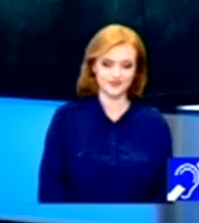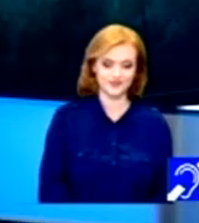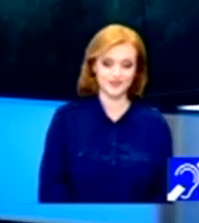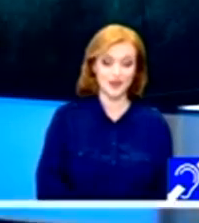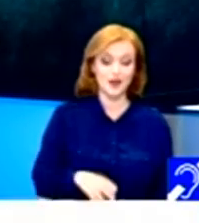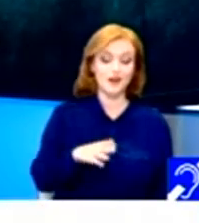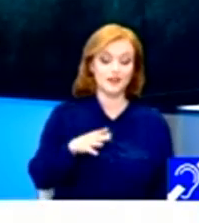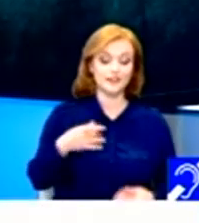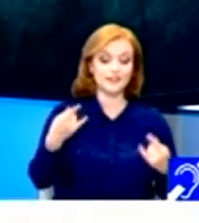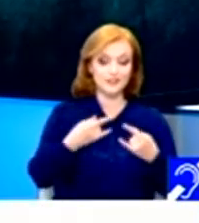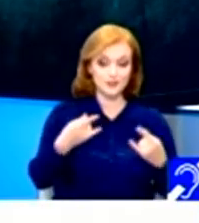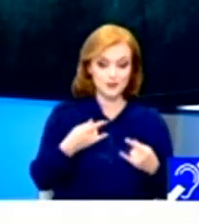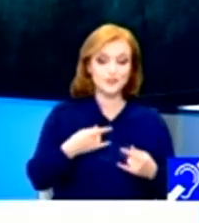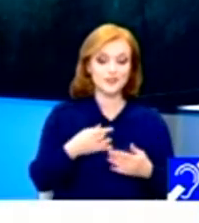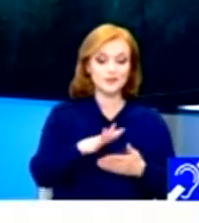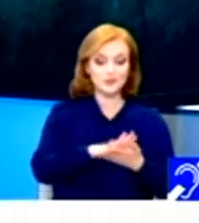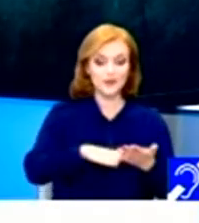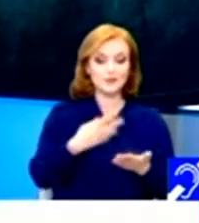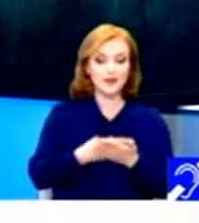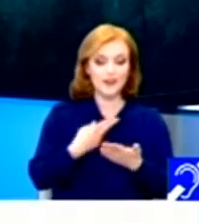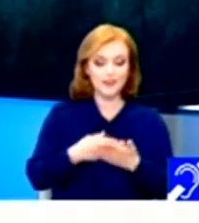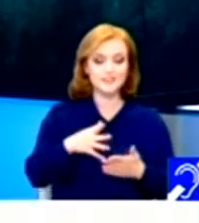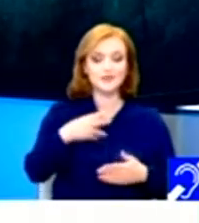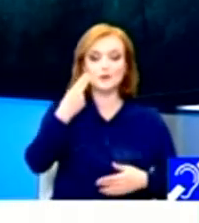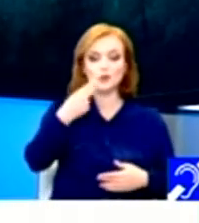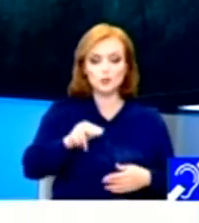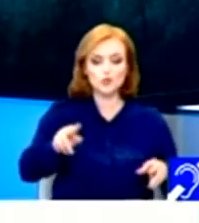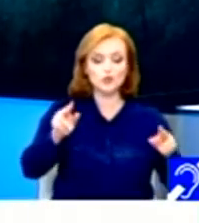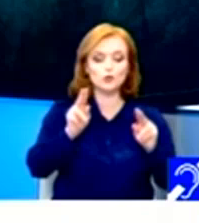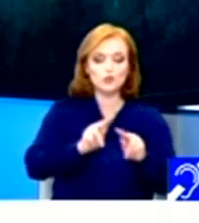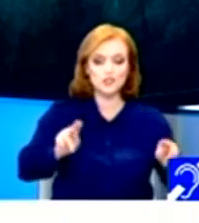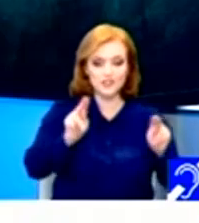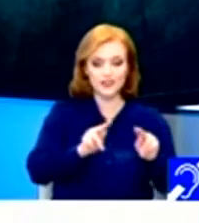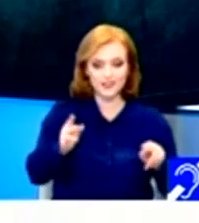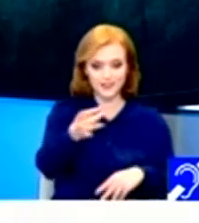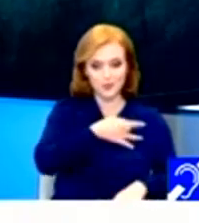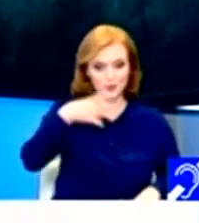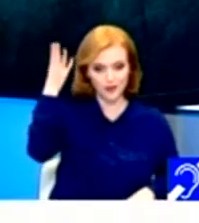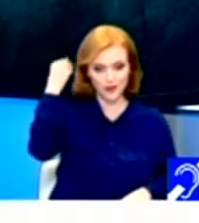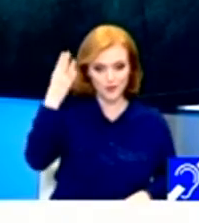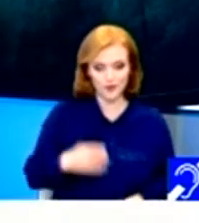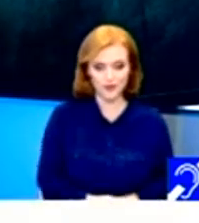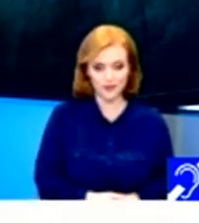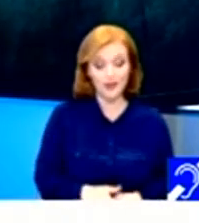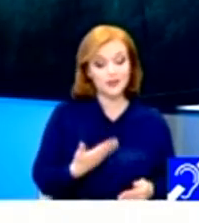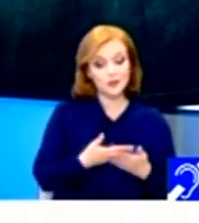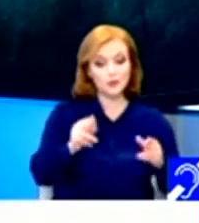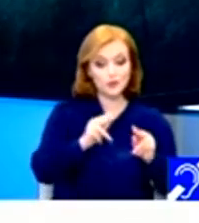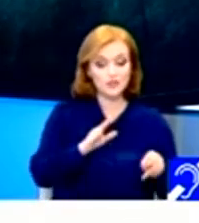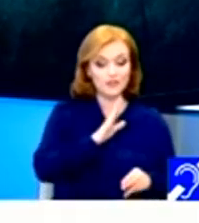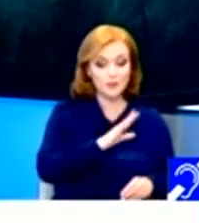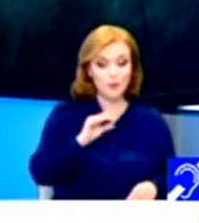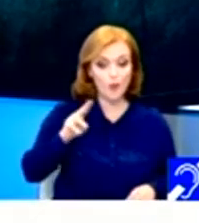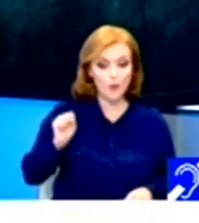Campania Profi de la TVR Moldova demonstrează că un dascăl bun clădește viitorul umanității. Prin propriul exemplu, învățătoarea Maria Popa